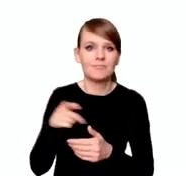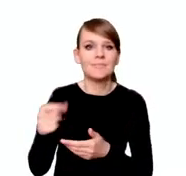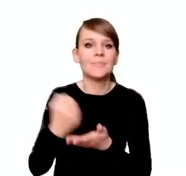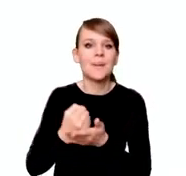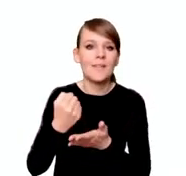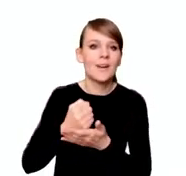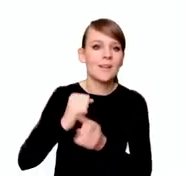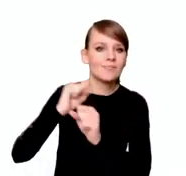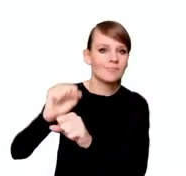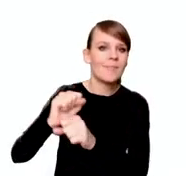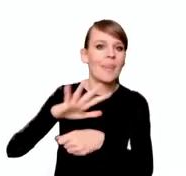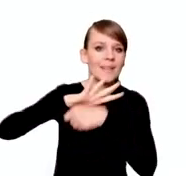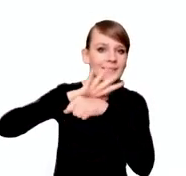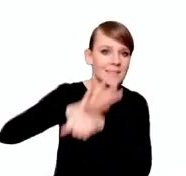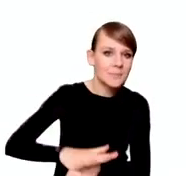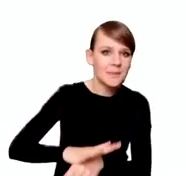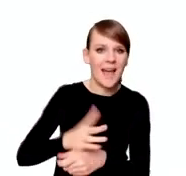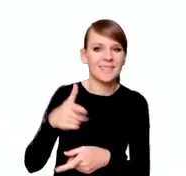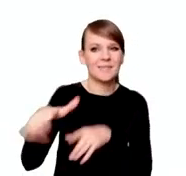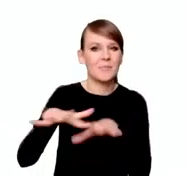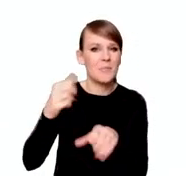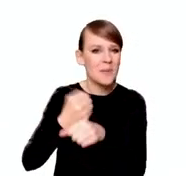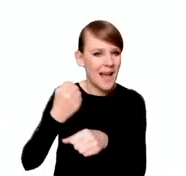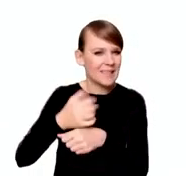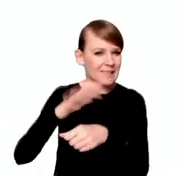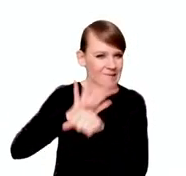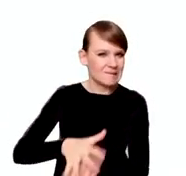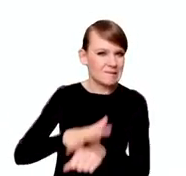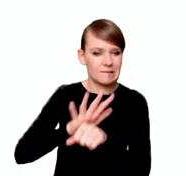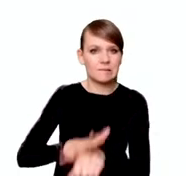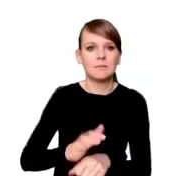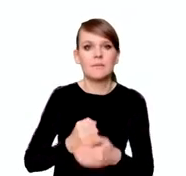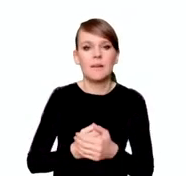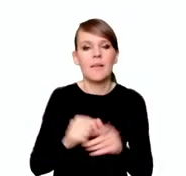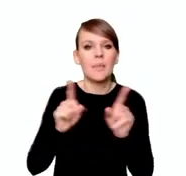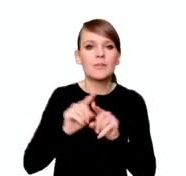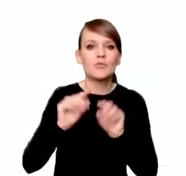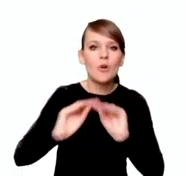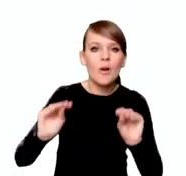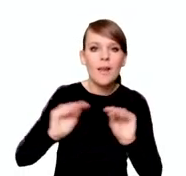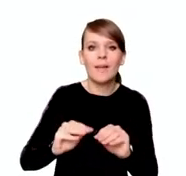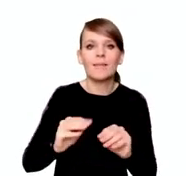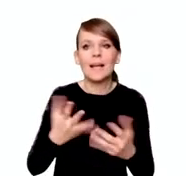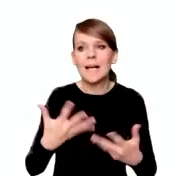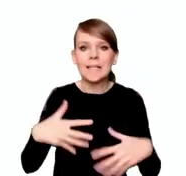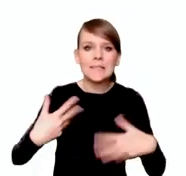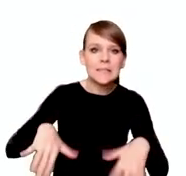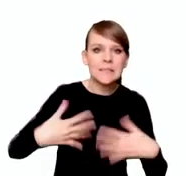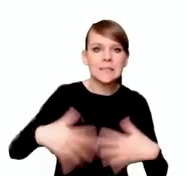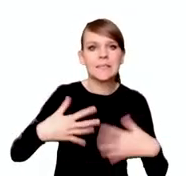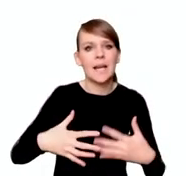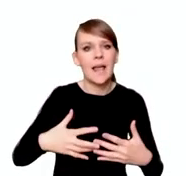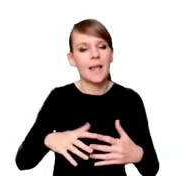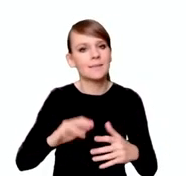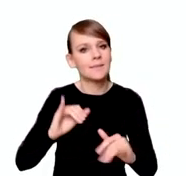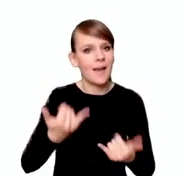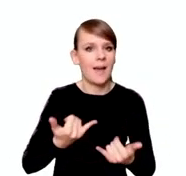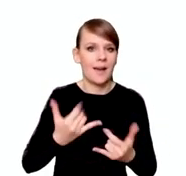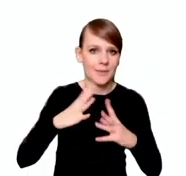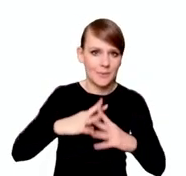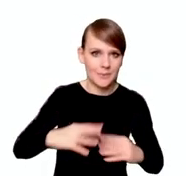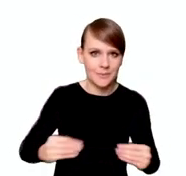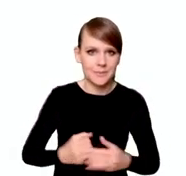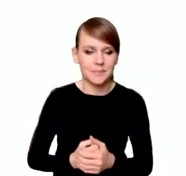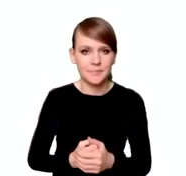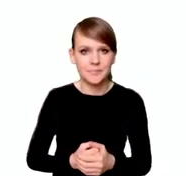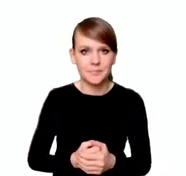dyskryminacji i mobbingowi, szkolenia dotyczące radzenia sobie ze stresem. W kolejnym